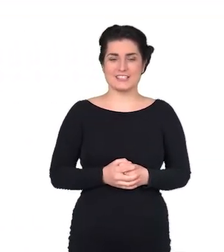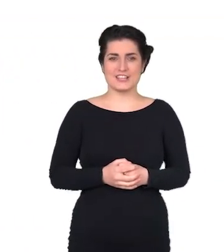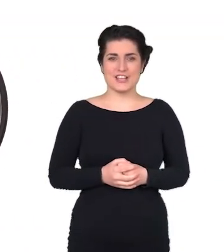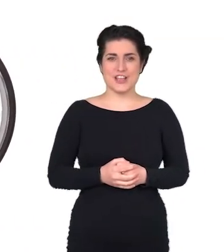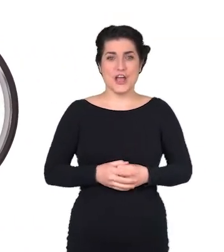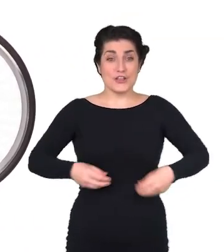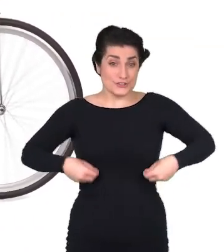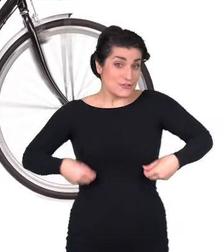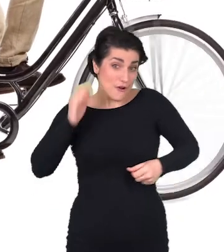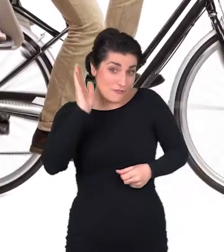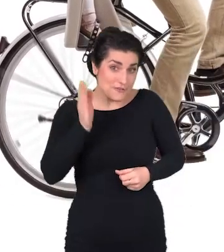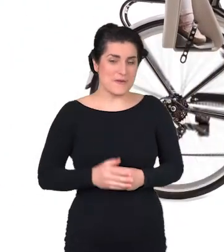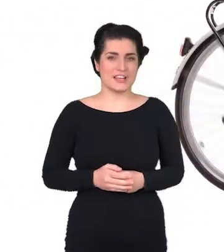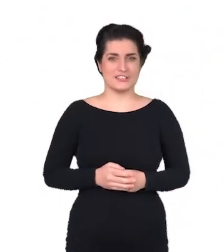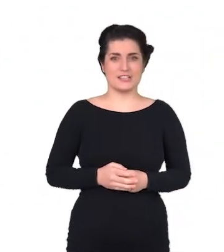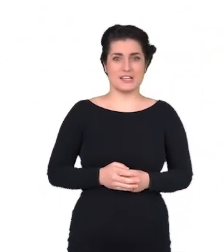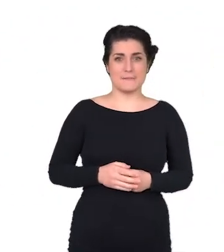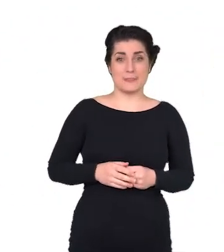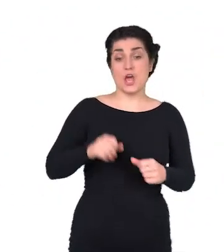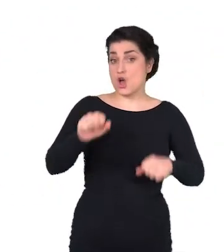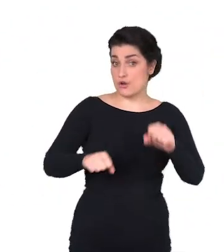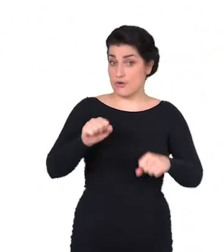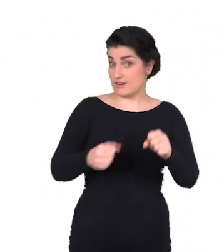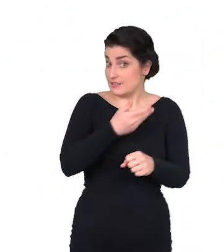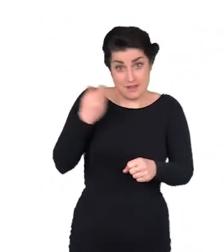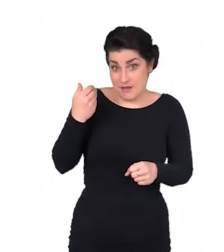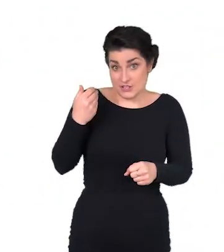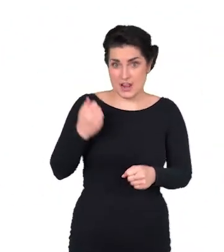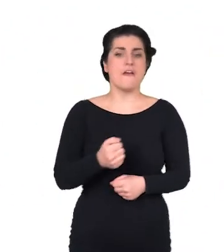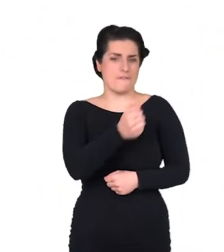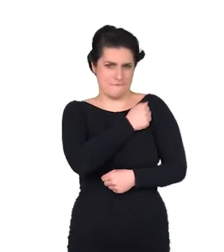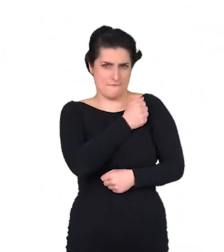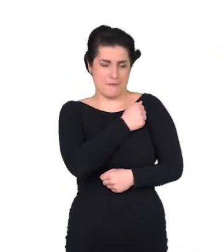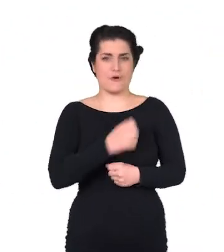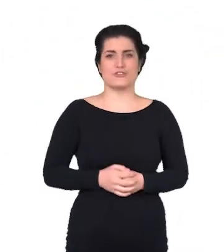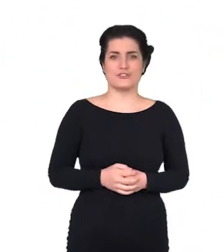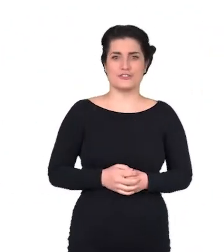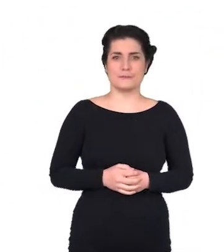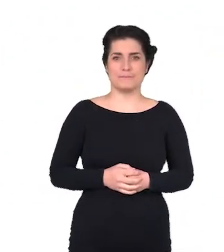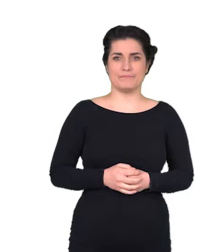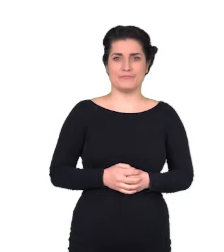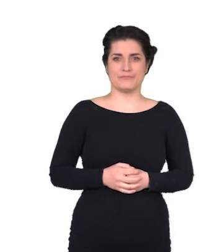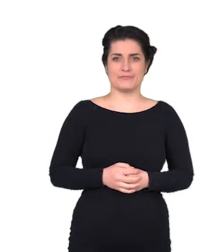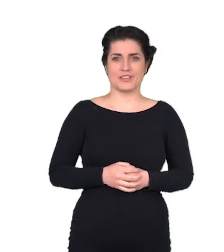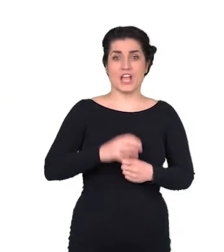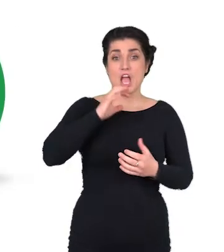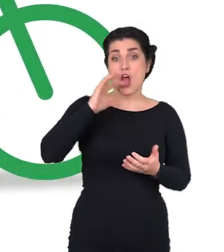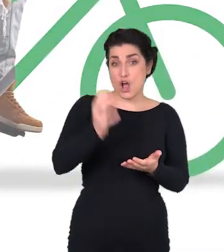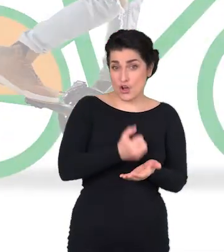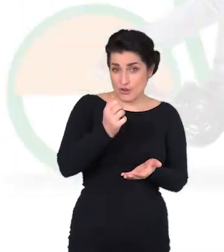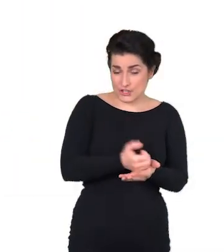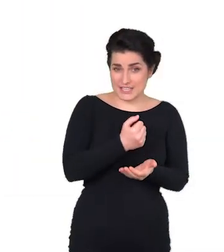ładną sylwetkę i zdrowie. Jeśli nie masz swojego roweru, wypożyczaj rowery miejskie. To prostsze niż